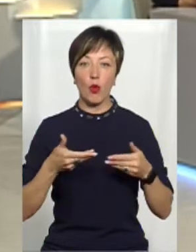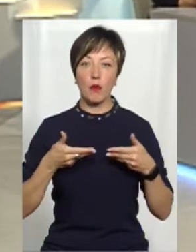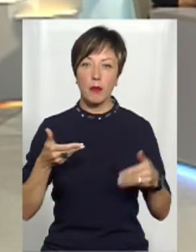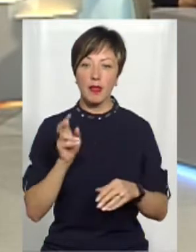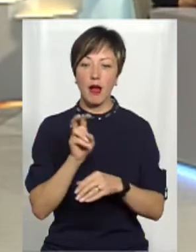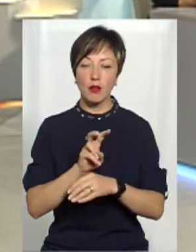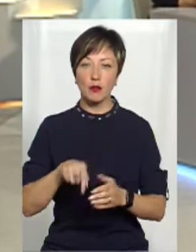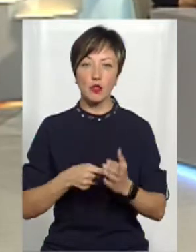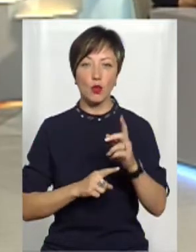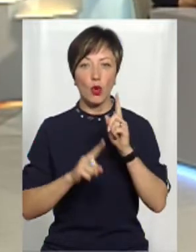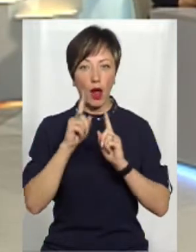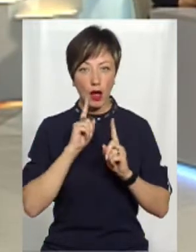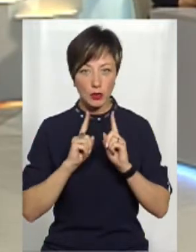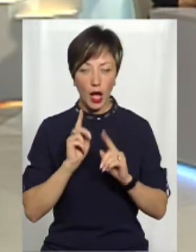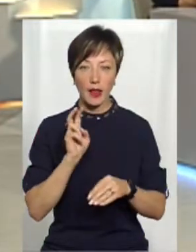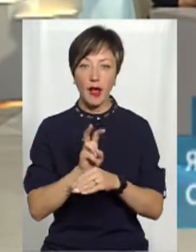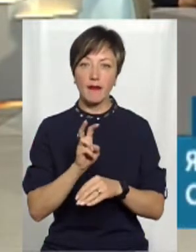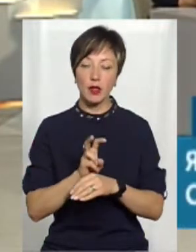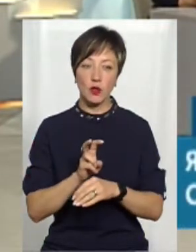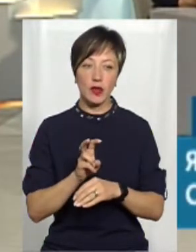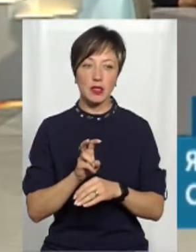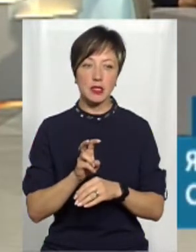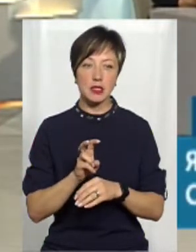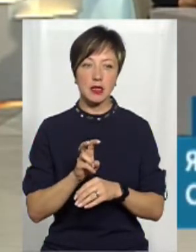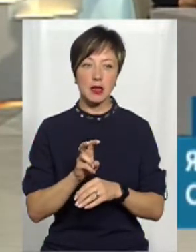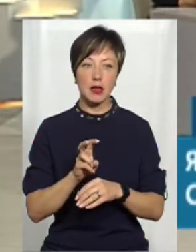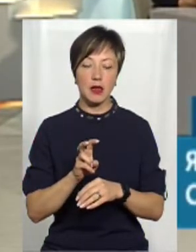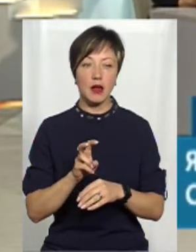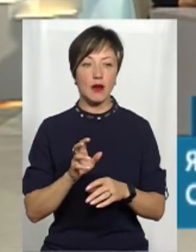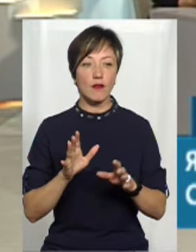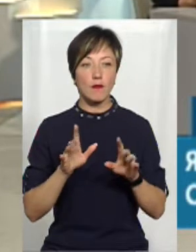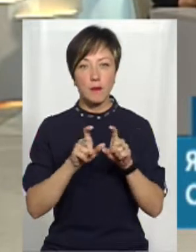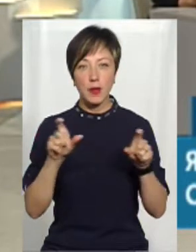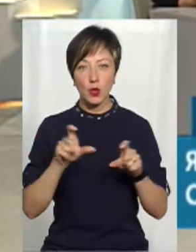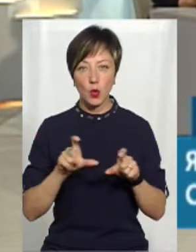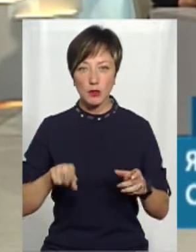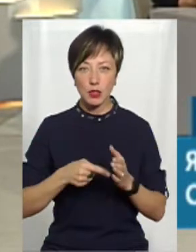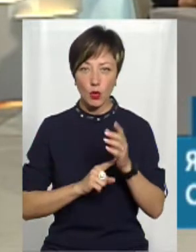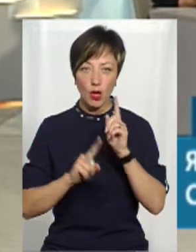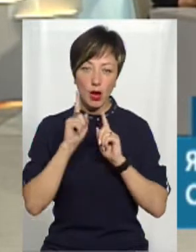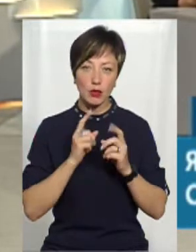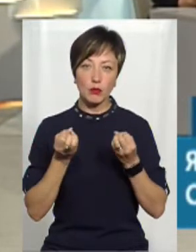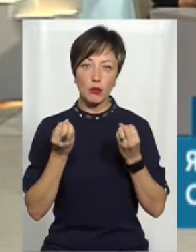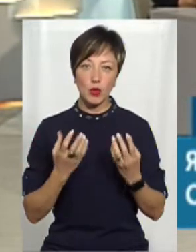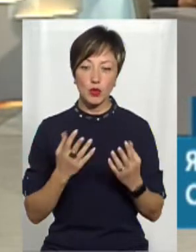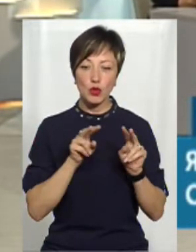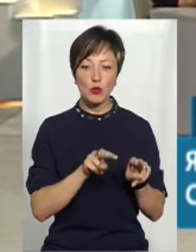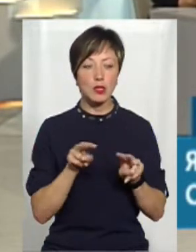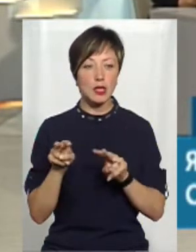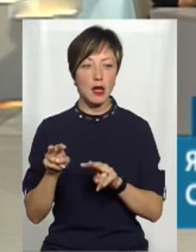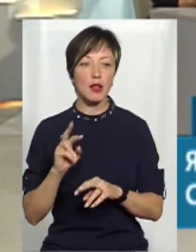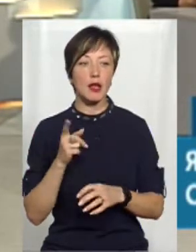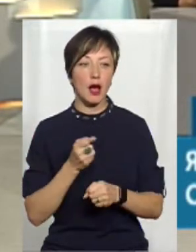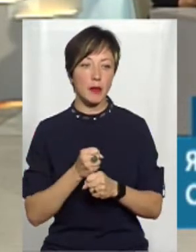навідувалися у міську раду, навідувалися в структурні підрозділи міської ради, просто спостерігали за